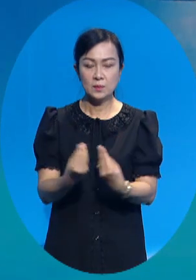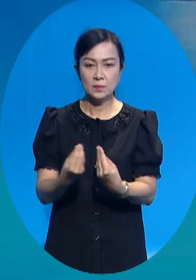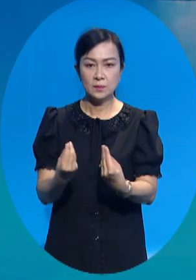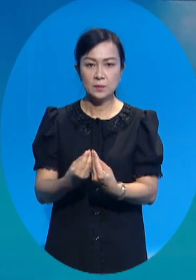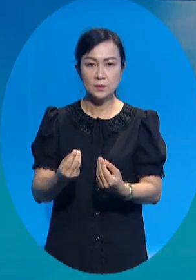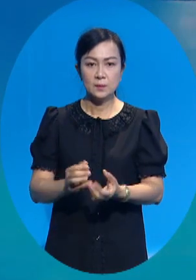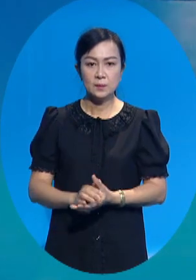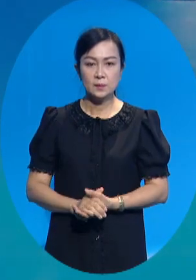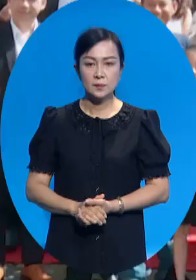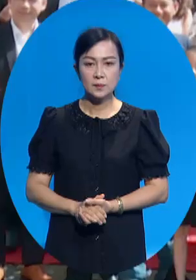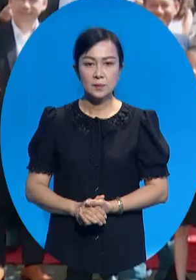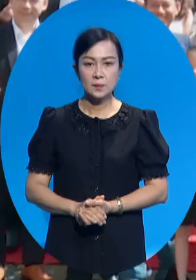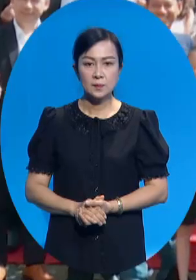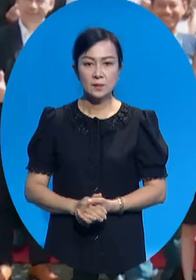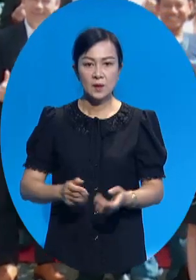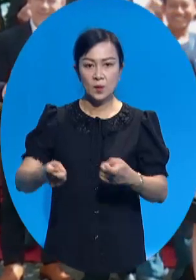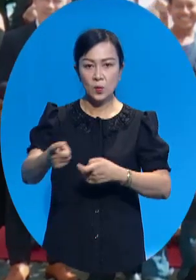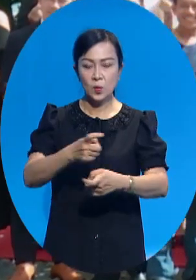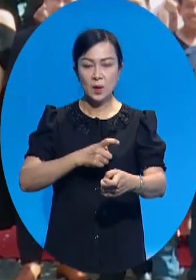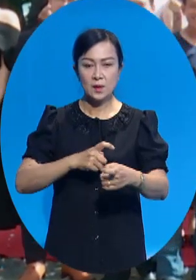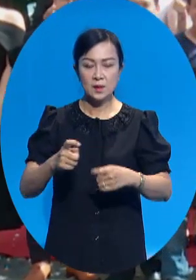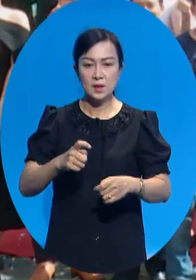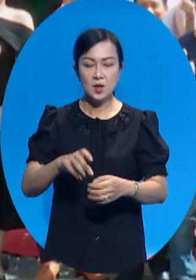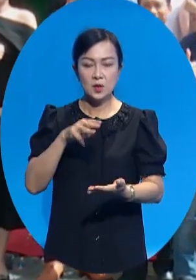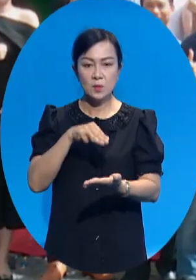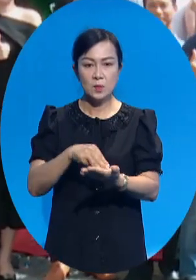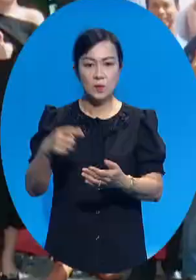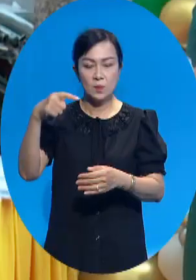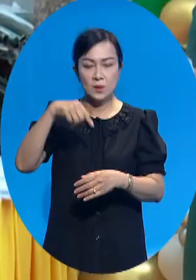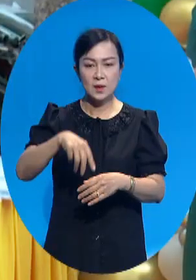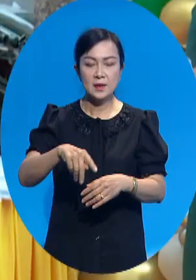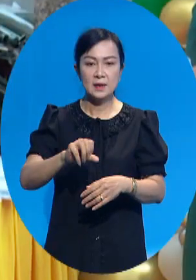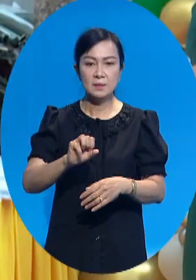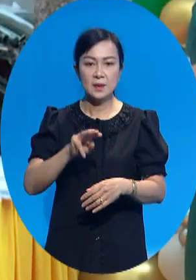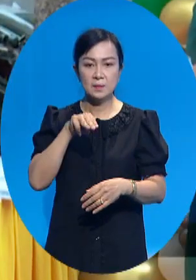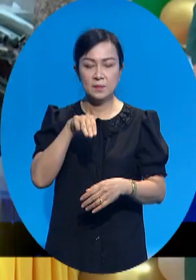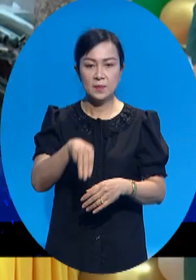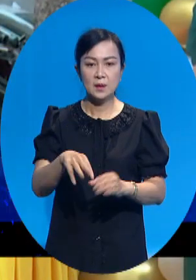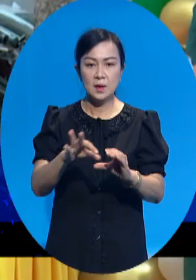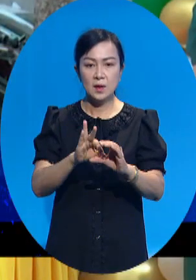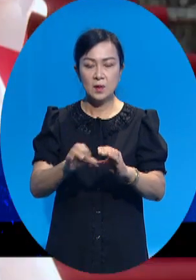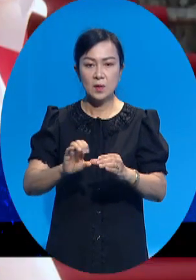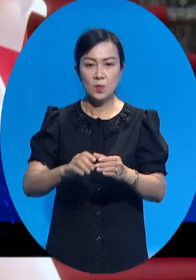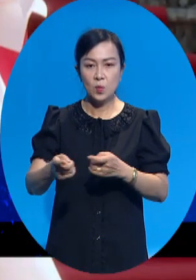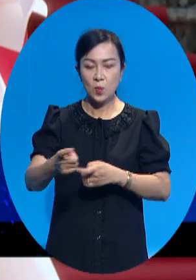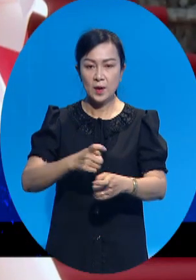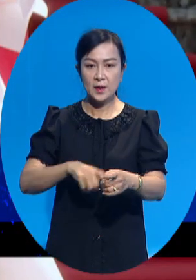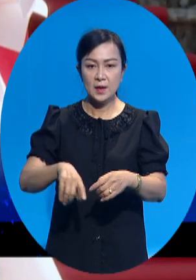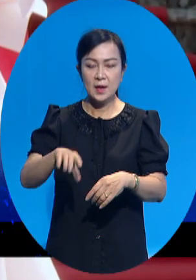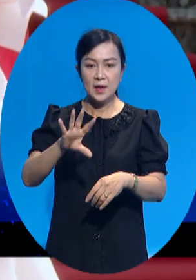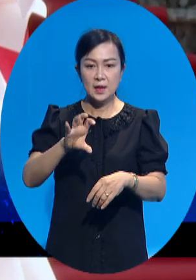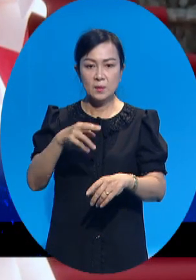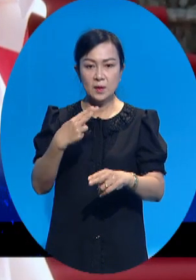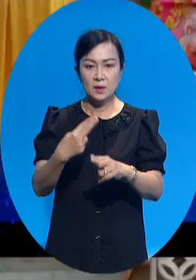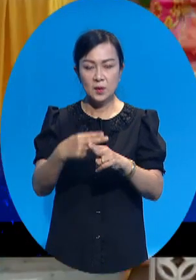tư. Được quản lý bởi đội ngũ chuyên nghiệp đến từ RinCap Investment, công ty quản lý quỹ nằm trong top 50 thương hiệu uy